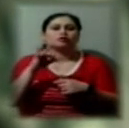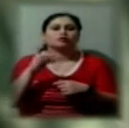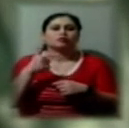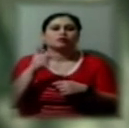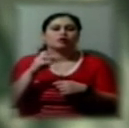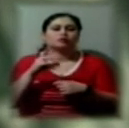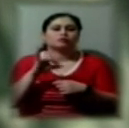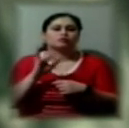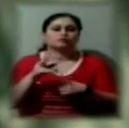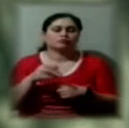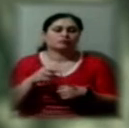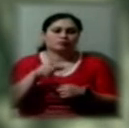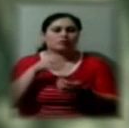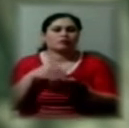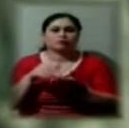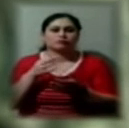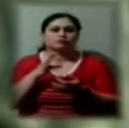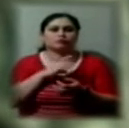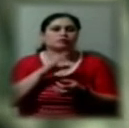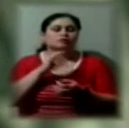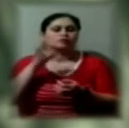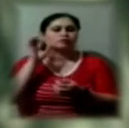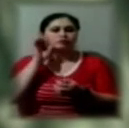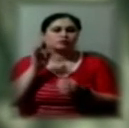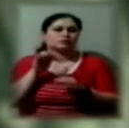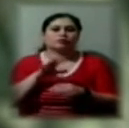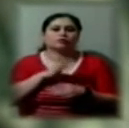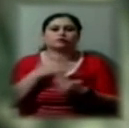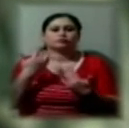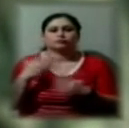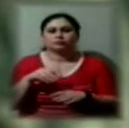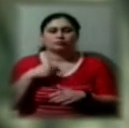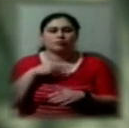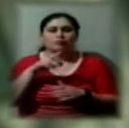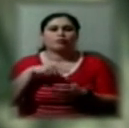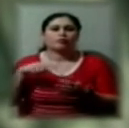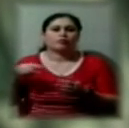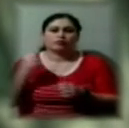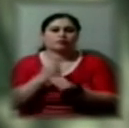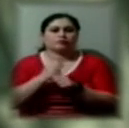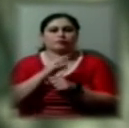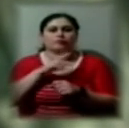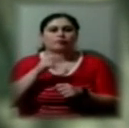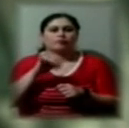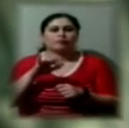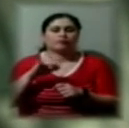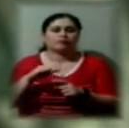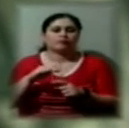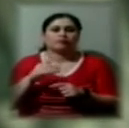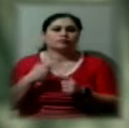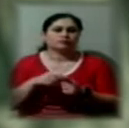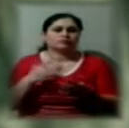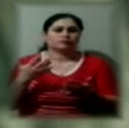жандармі. Скажіть, чого підслухали? Два рази робили. Ну, я сам не знав, нічого. Ви ж у слідстві, ви слідстві,